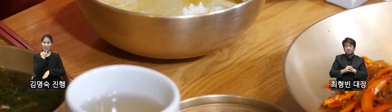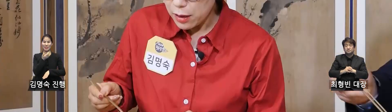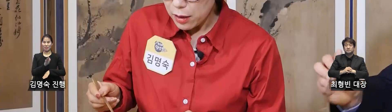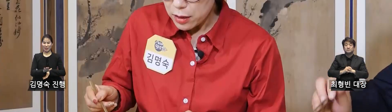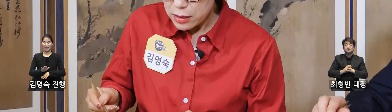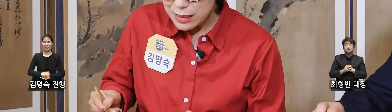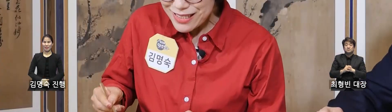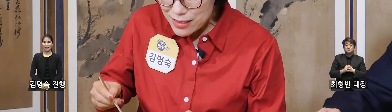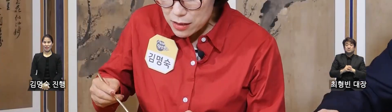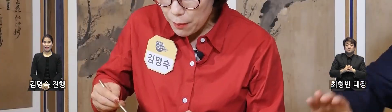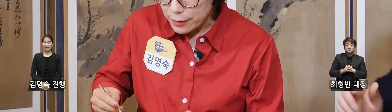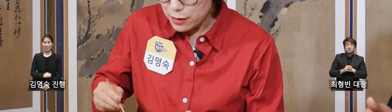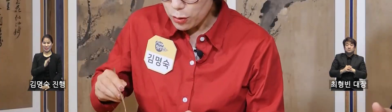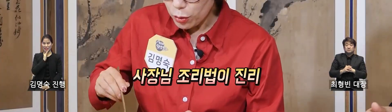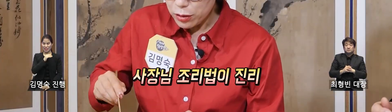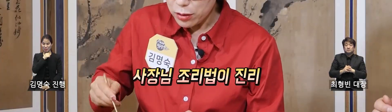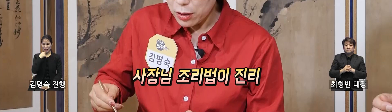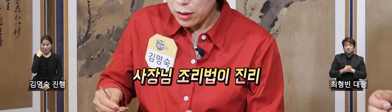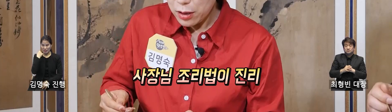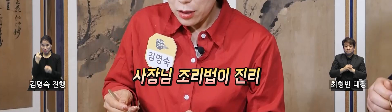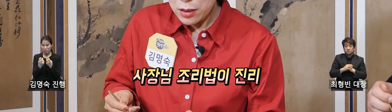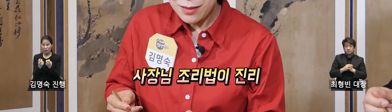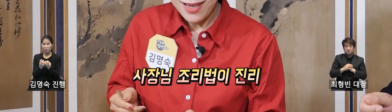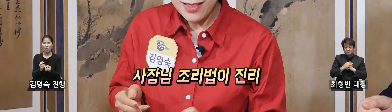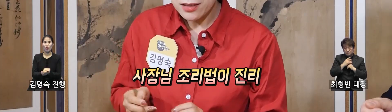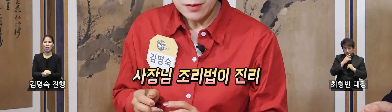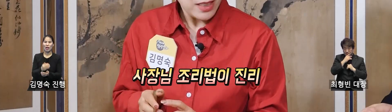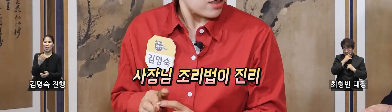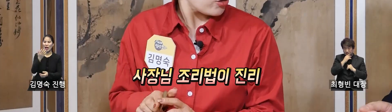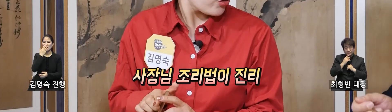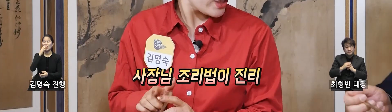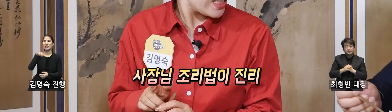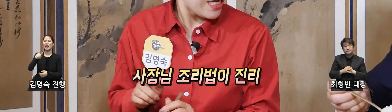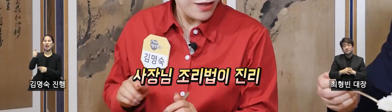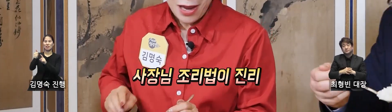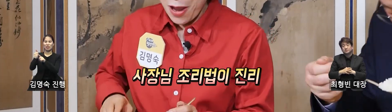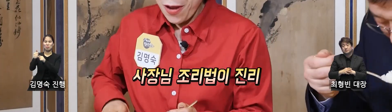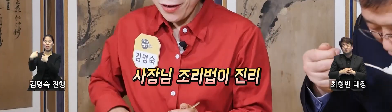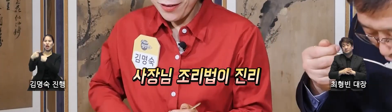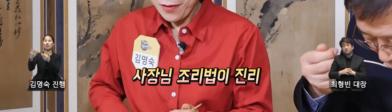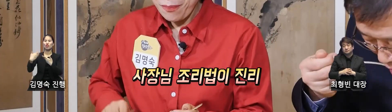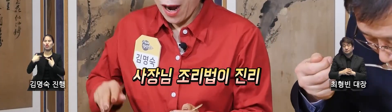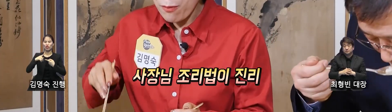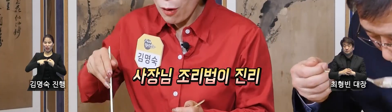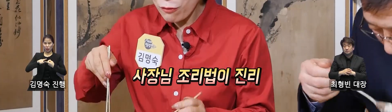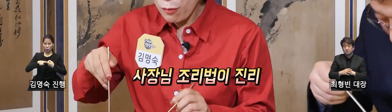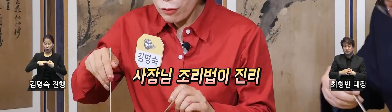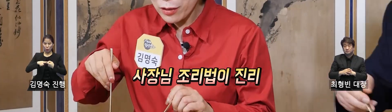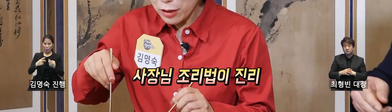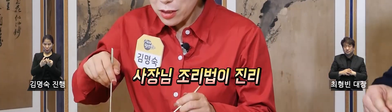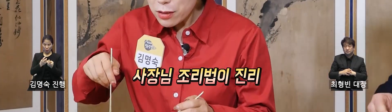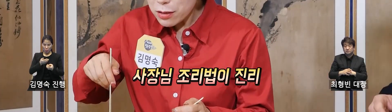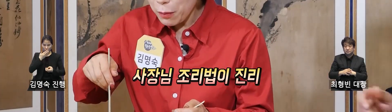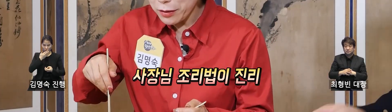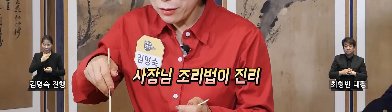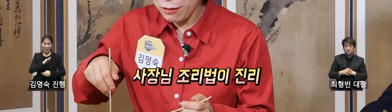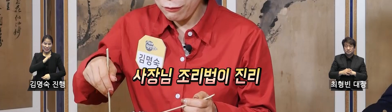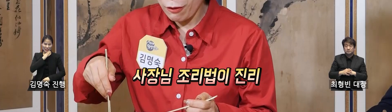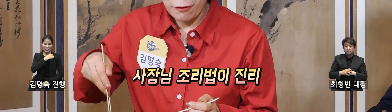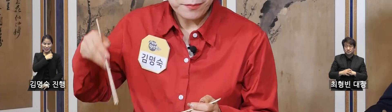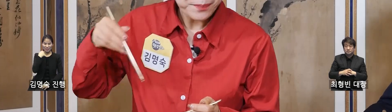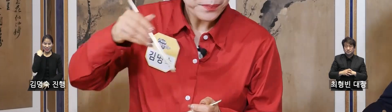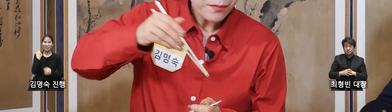있지만 특집 아시는거 는 사장님이 알려주신 은 방법으로 먹을 때가 진짜